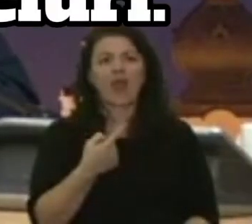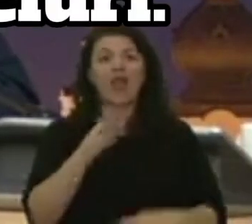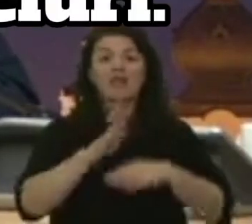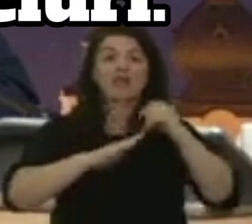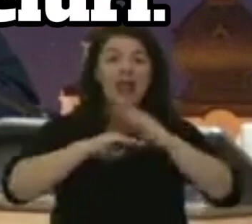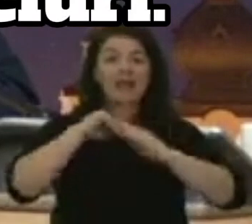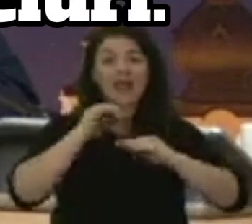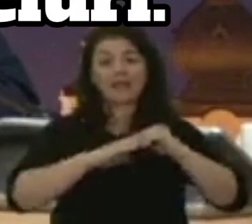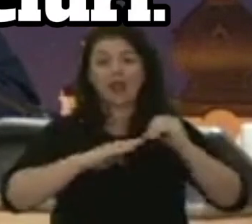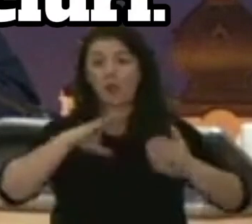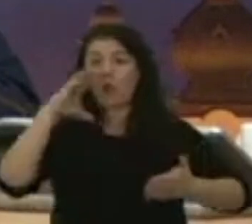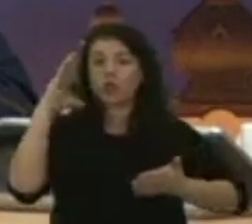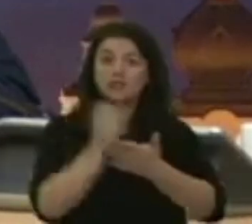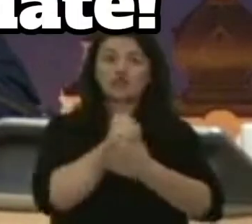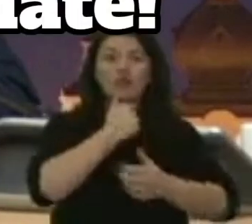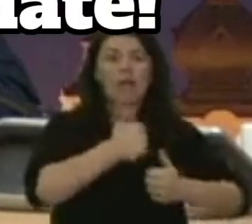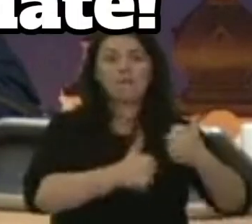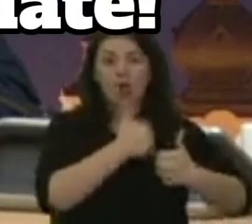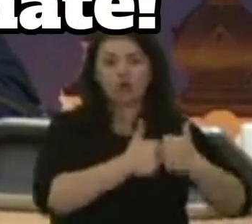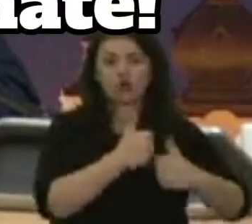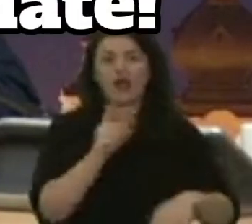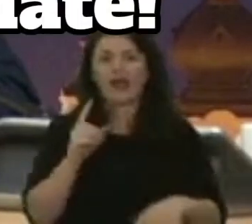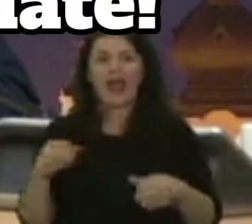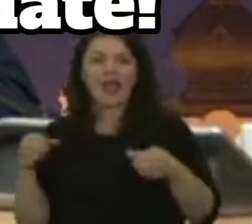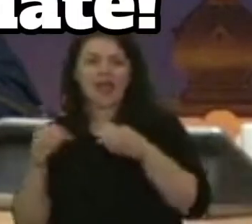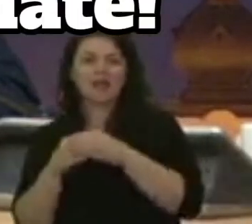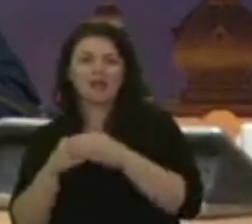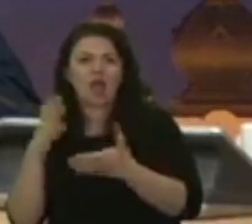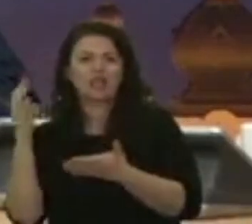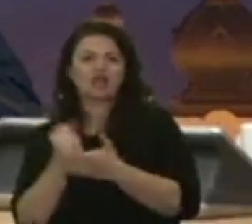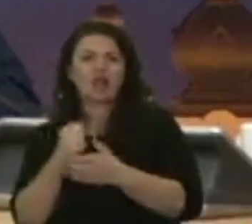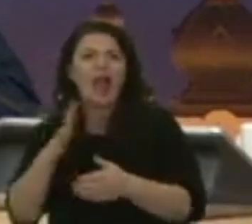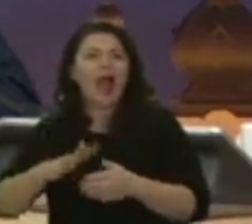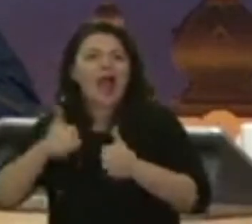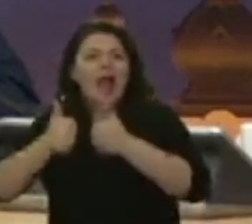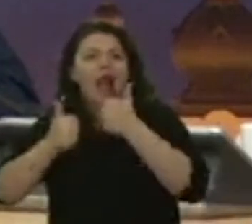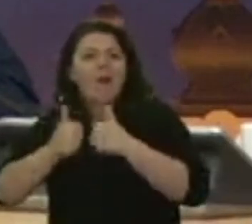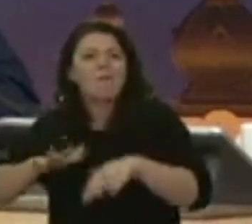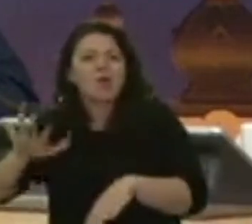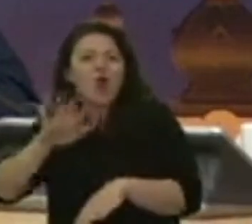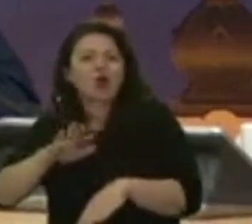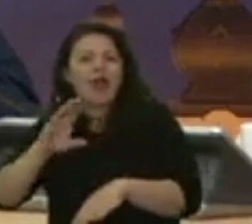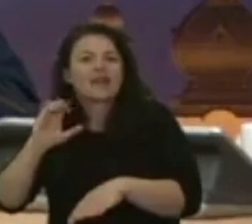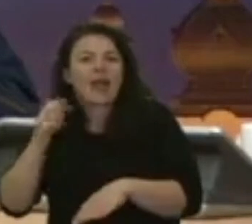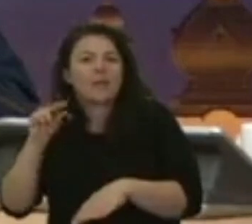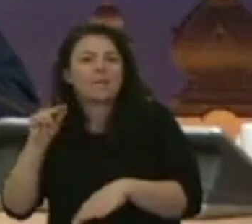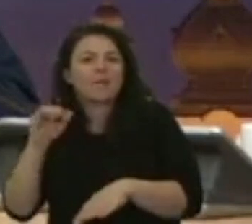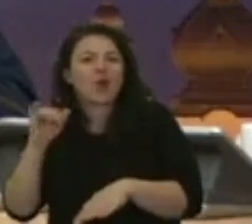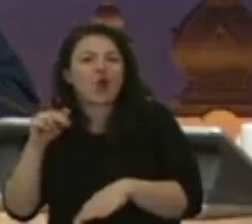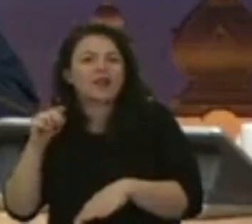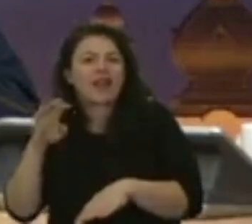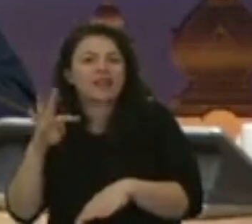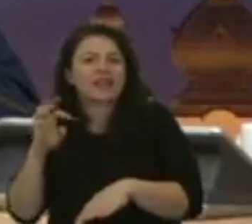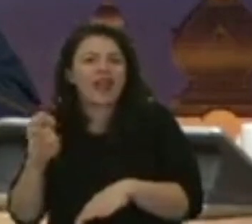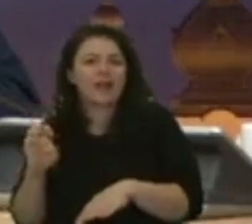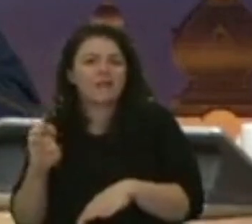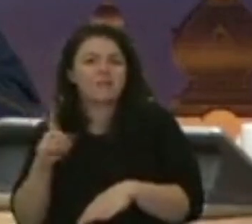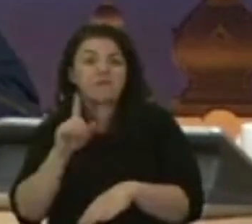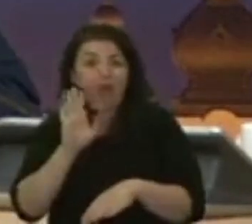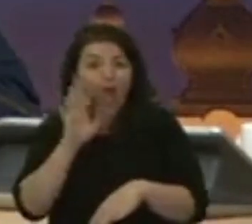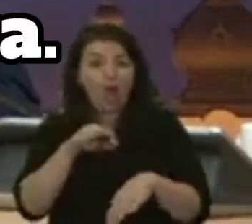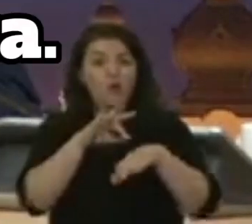talentele, vedetele pot câștiga meciuri, echipele câștigă campionate. Așa este și la CTP. Au un lider